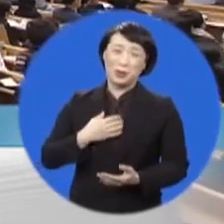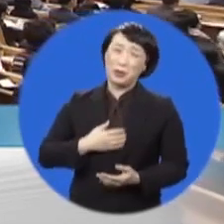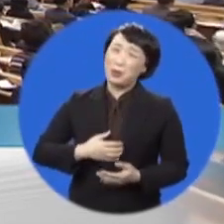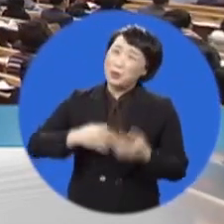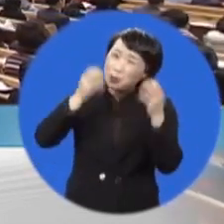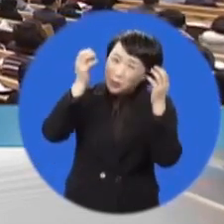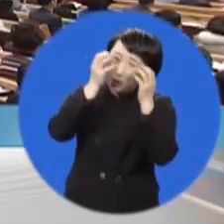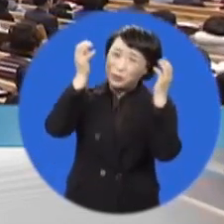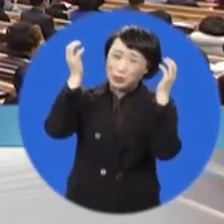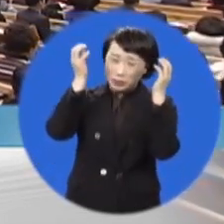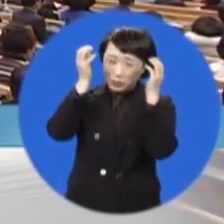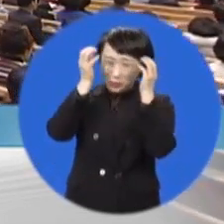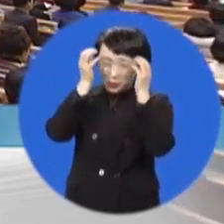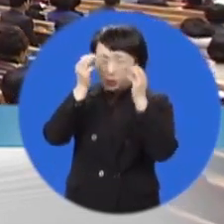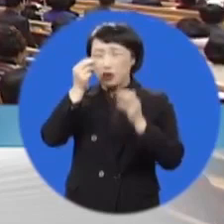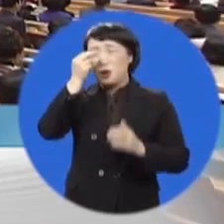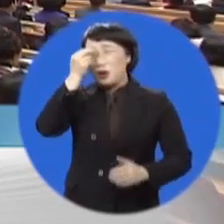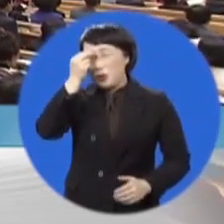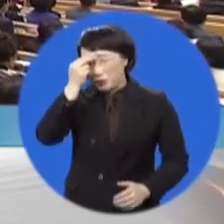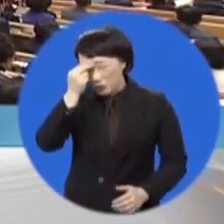저도 고통도